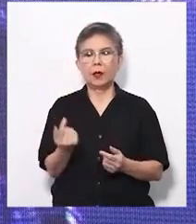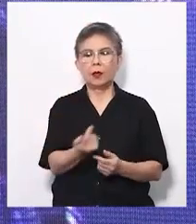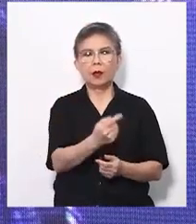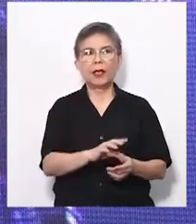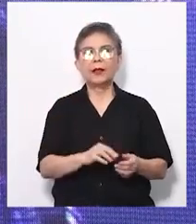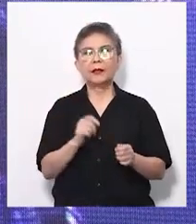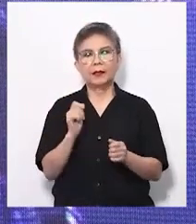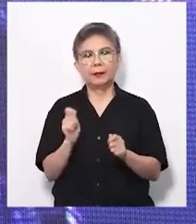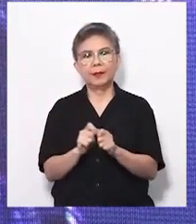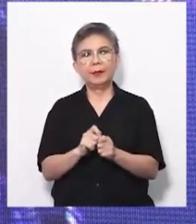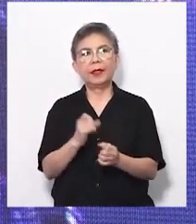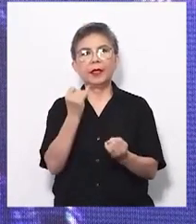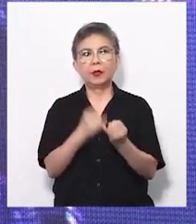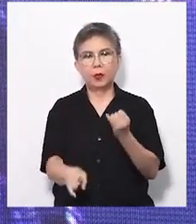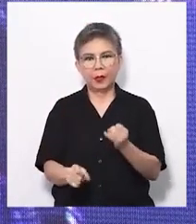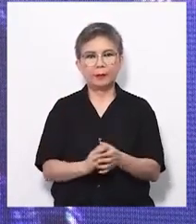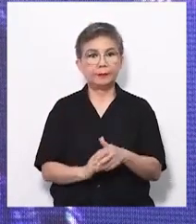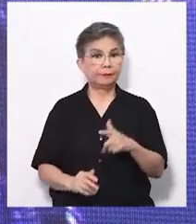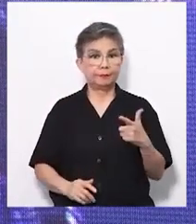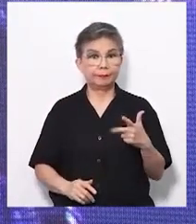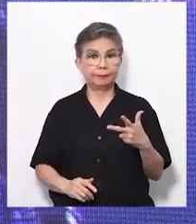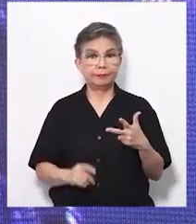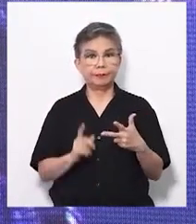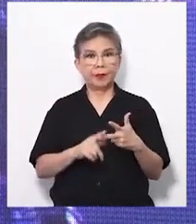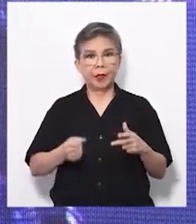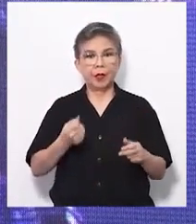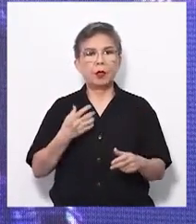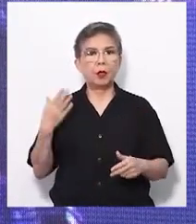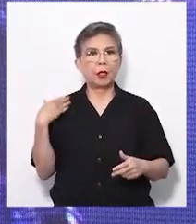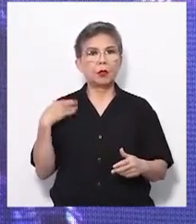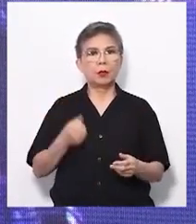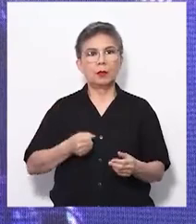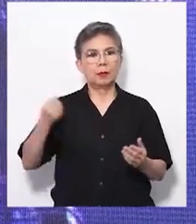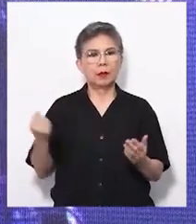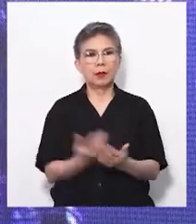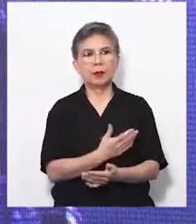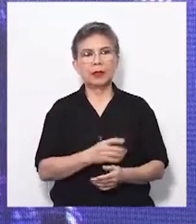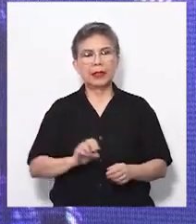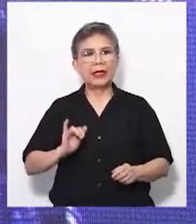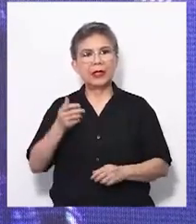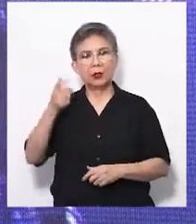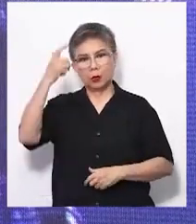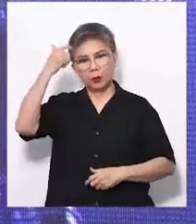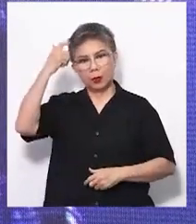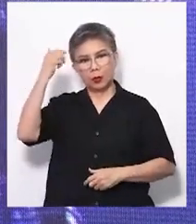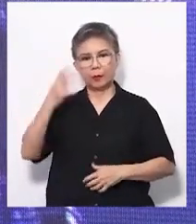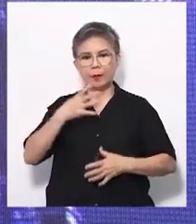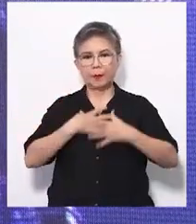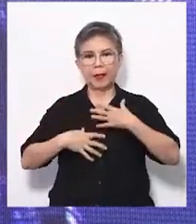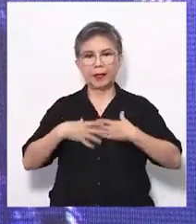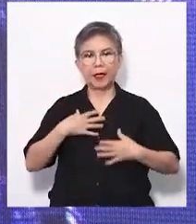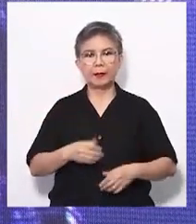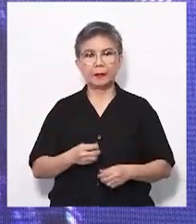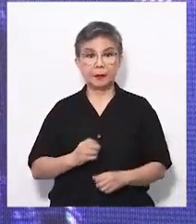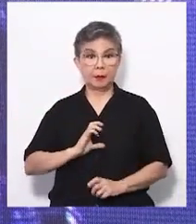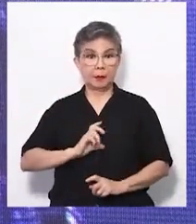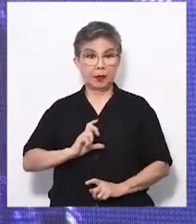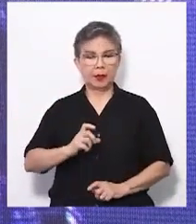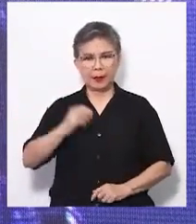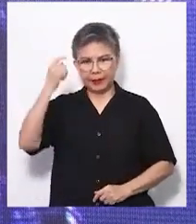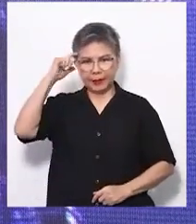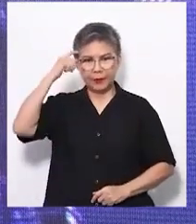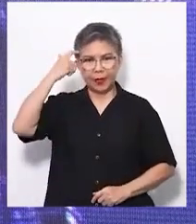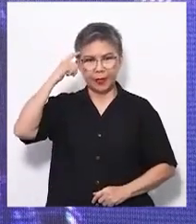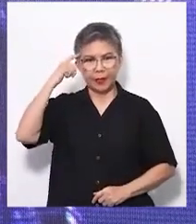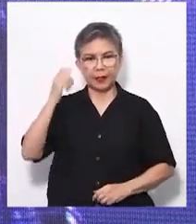pihak yang dirugikan ketiga kewajiban segar untuk mengikuti pembinaan mental kepribadian